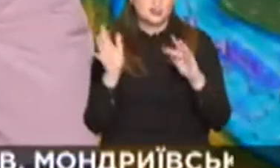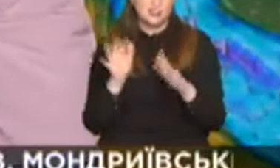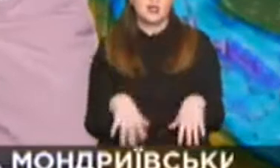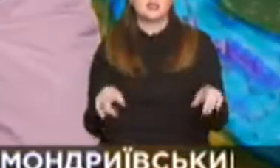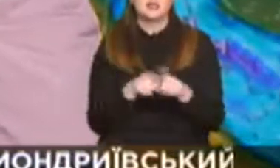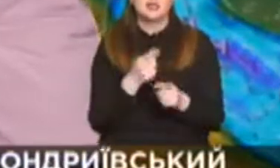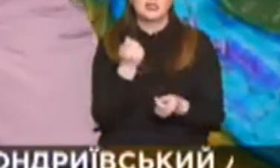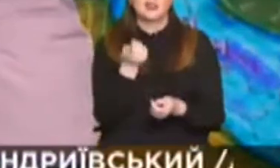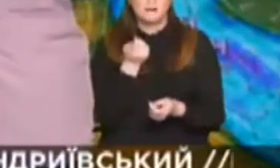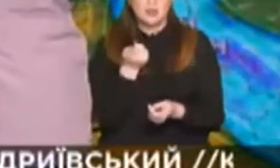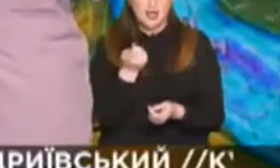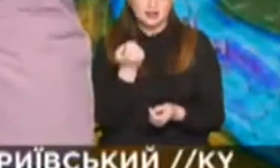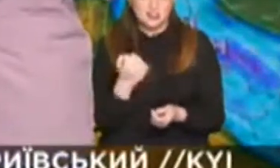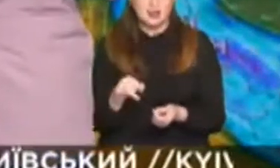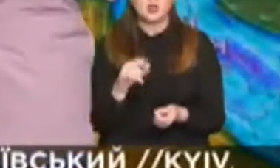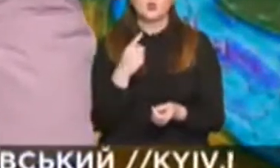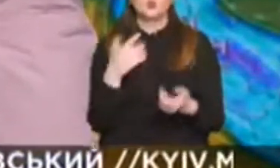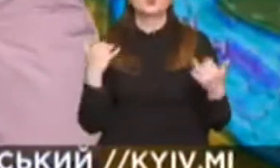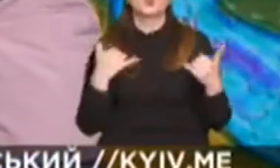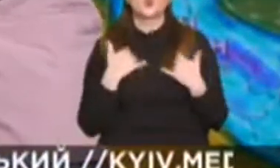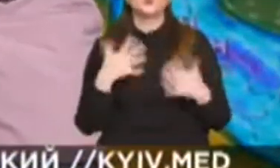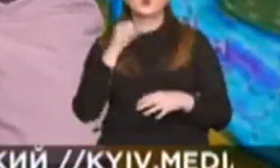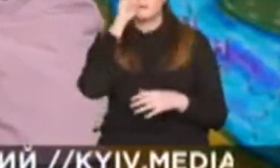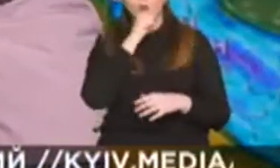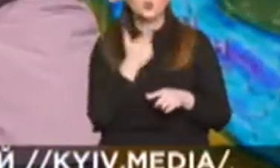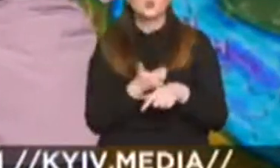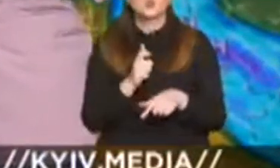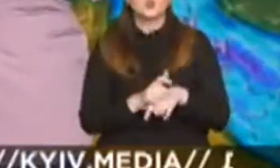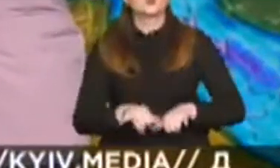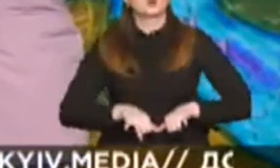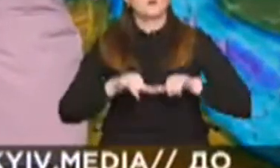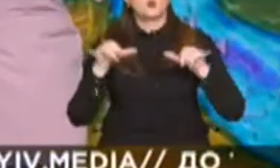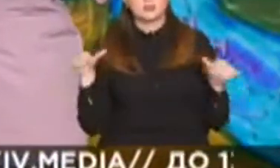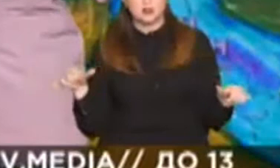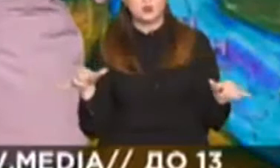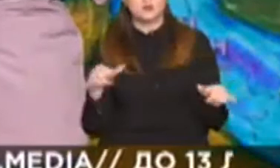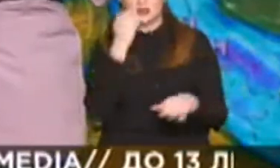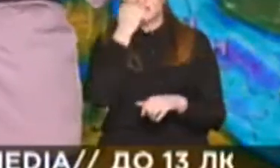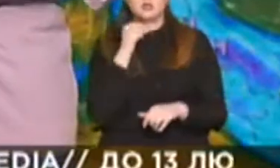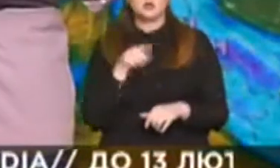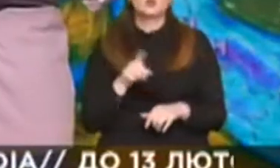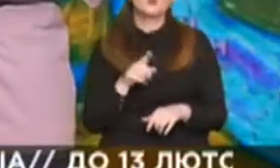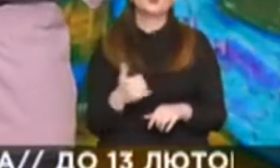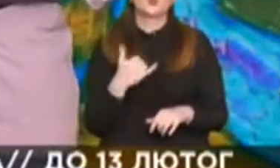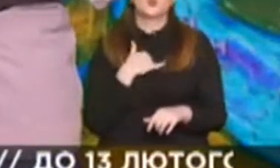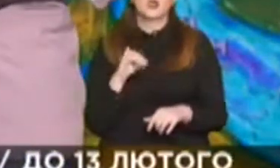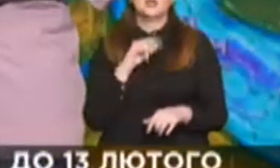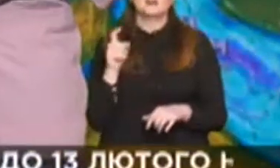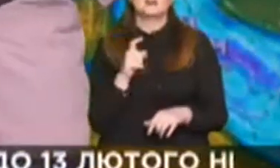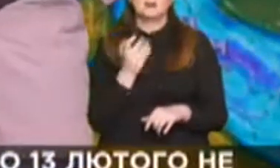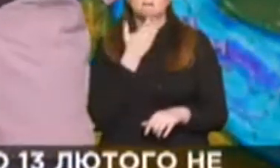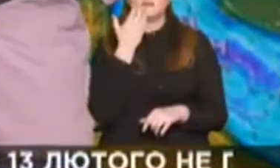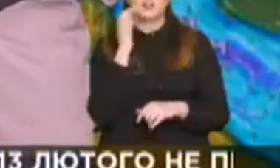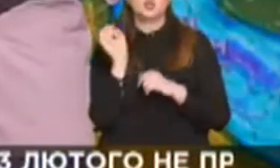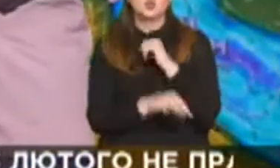вже такий дрібнесенький, тому що вже в нас мороз дуже посилюється, завдяки тому, що в нас із